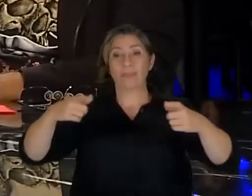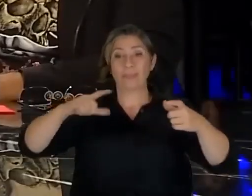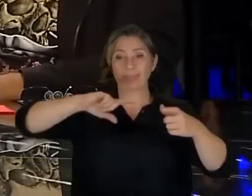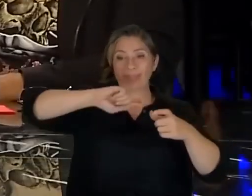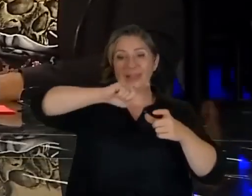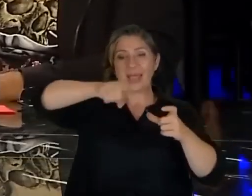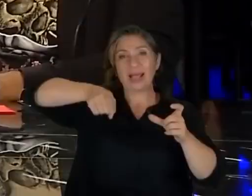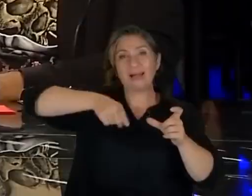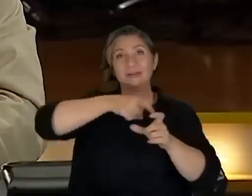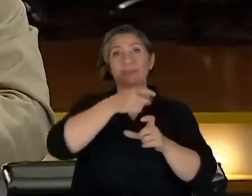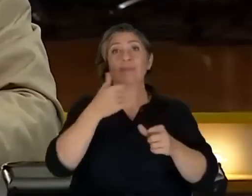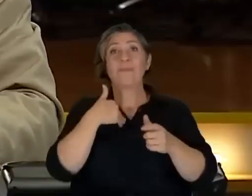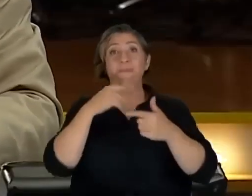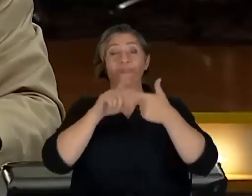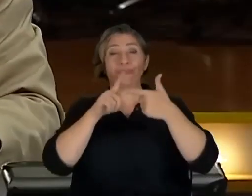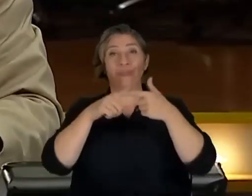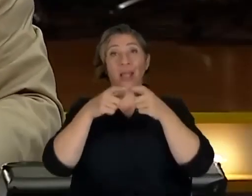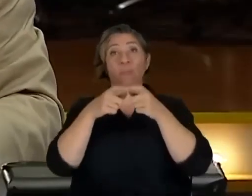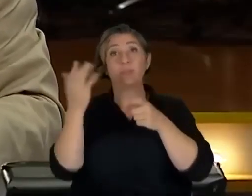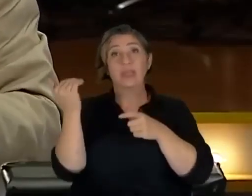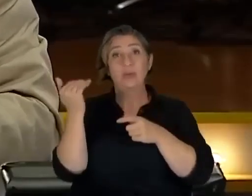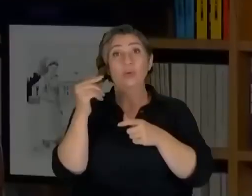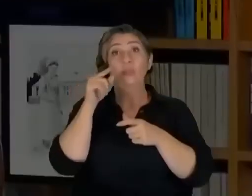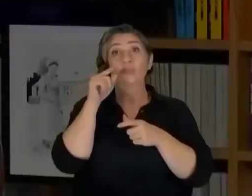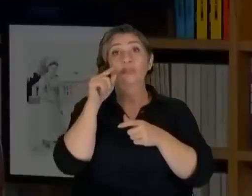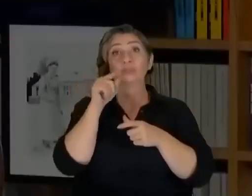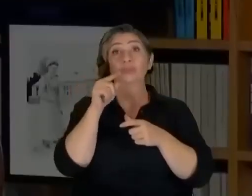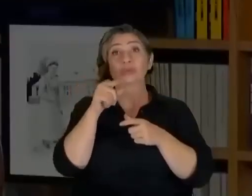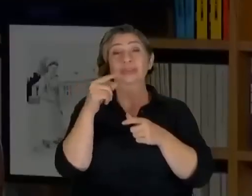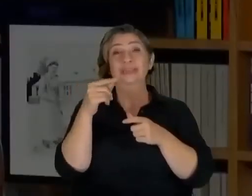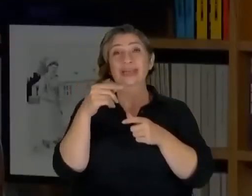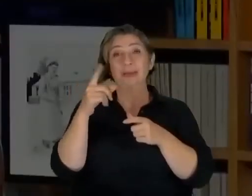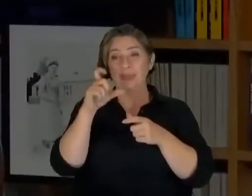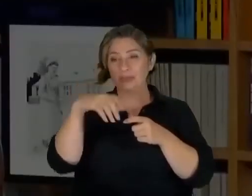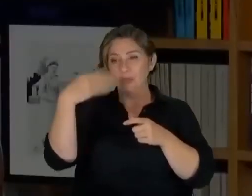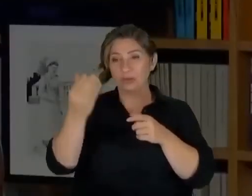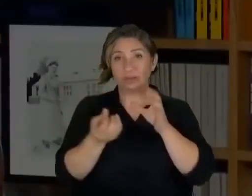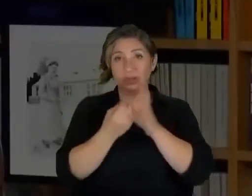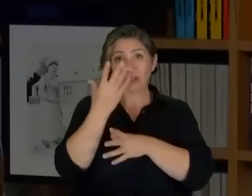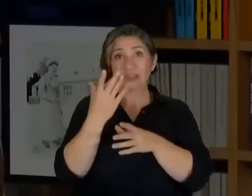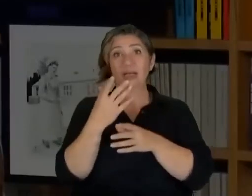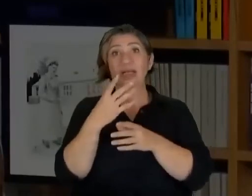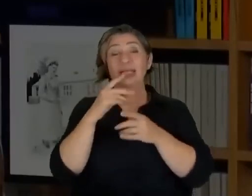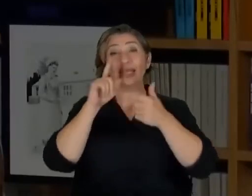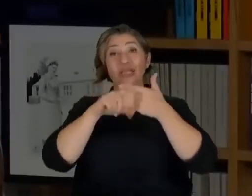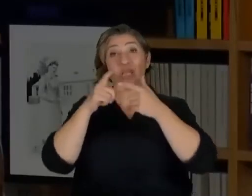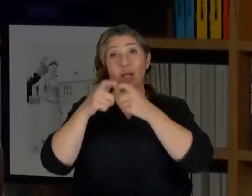Ha plak da öyle. Benim şimdi ikinci albümüm geliyor ama bunun da plan yeni önümüzdeki ay çıkacak. İkinci albüm ne zaman